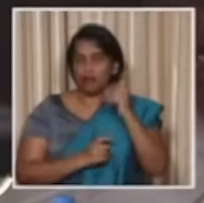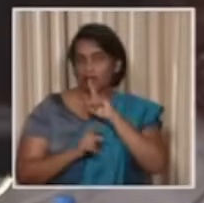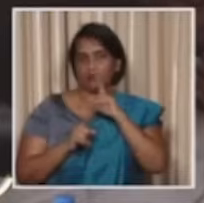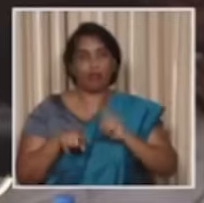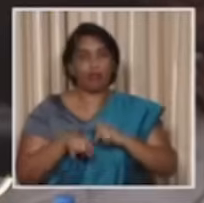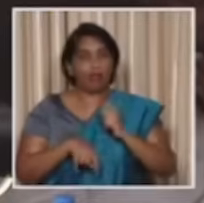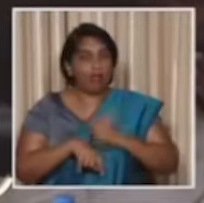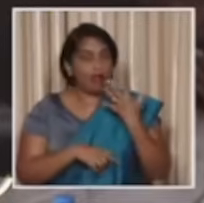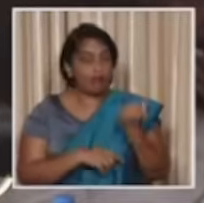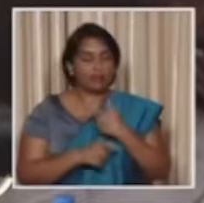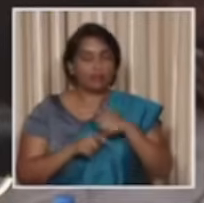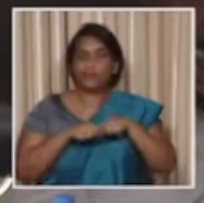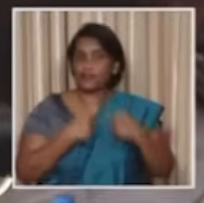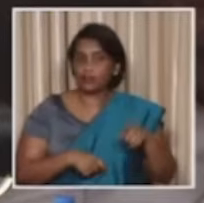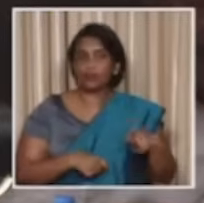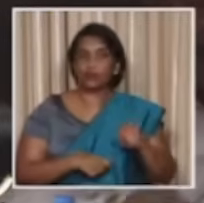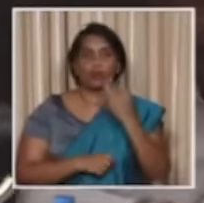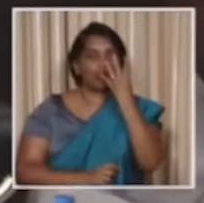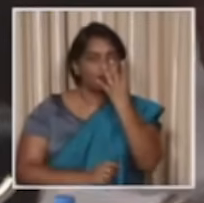නැත්නම් අවස්ථාවිත පිරිවැය